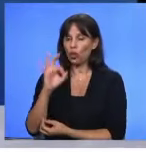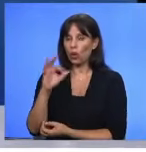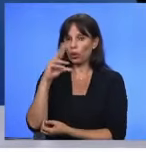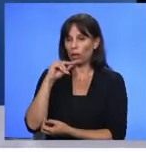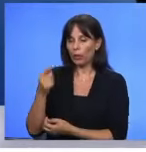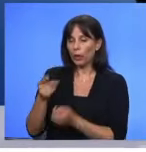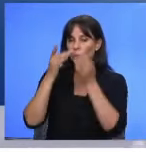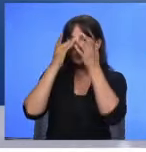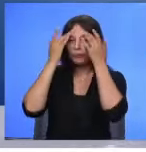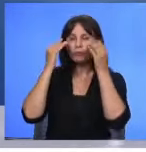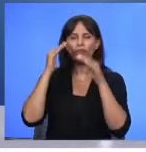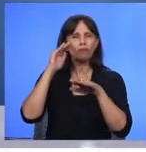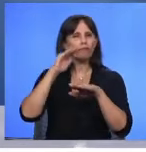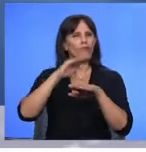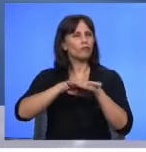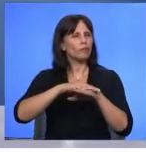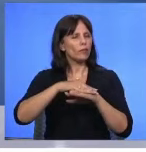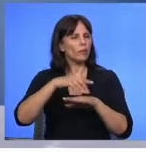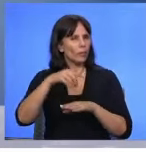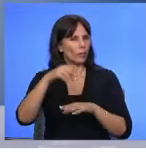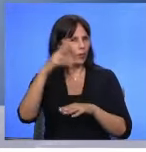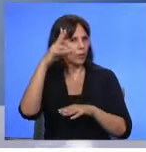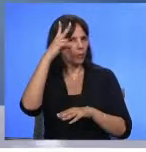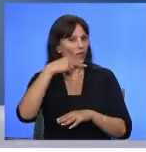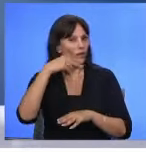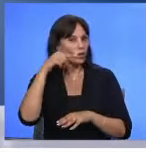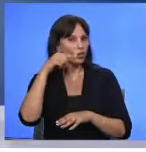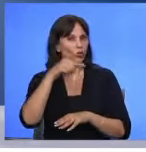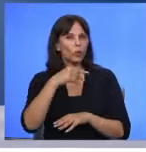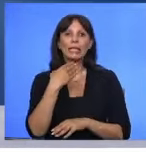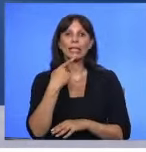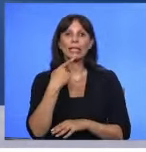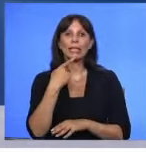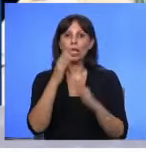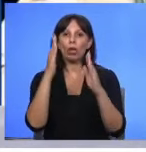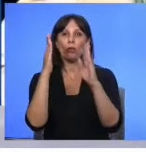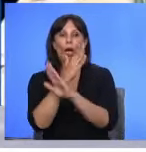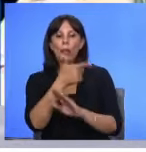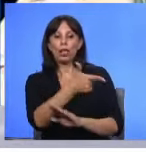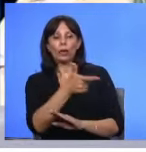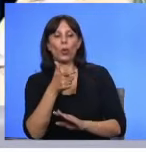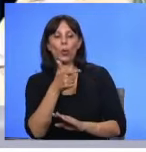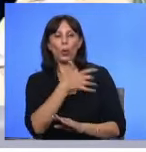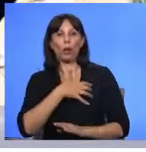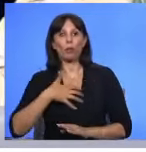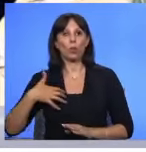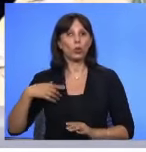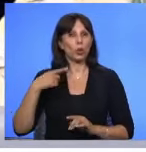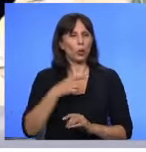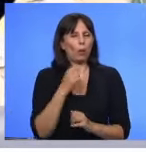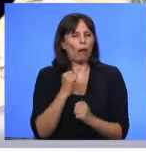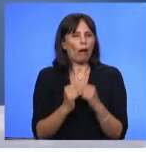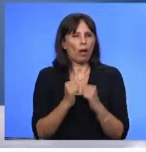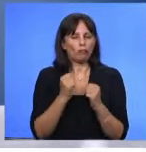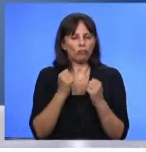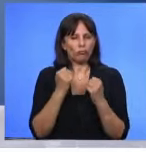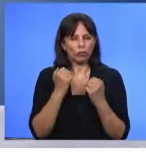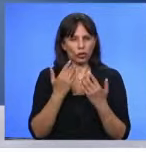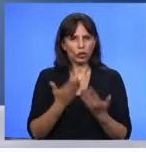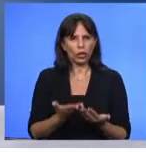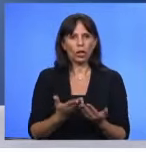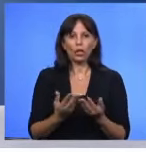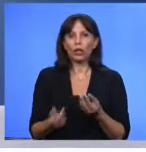מזהה אותו, מבין שמדובר בישראלי, ביהודי, יורה לעברו, פוצע אותו באורח קשה. אגב, עוד שני